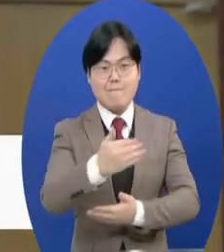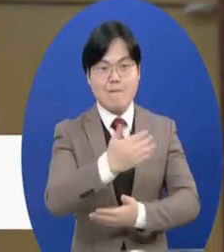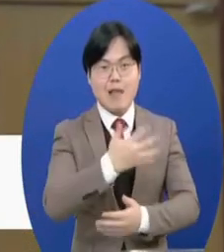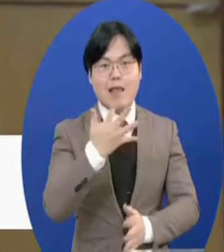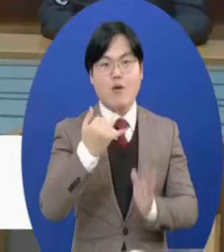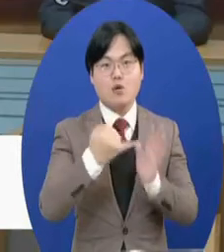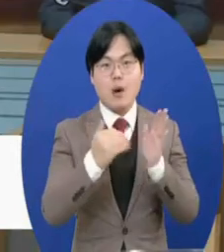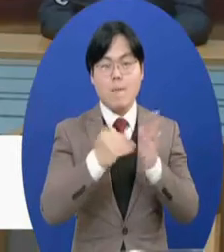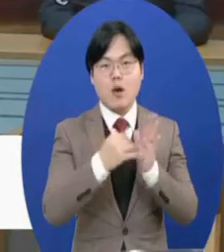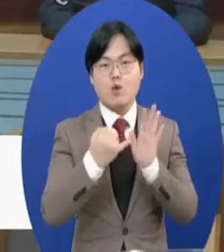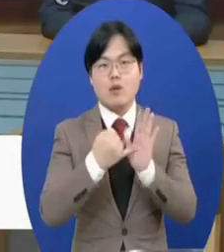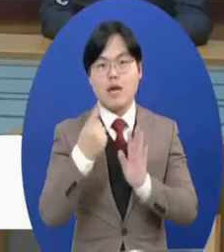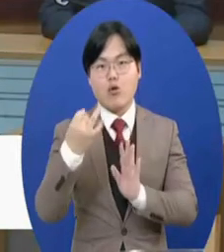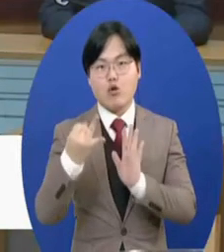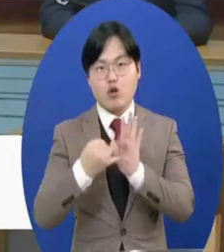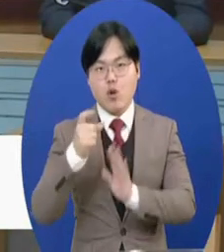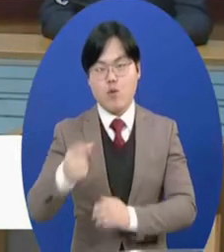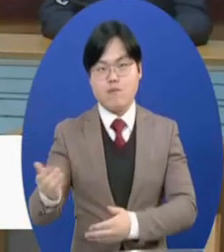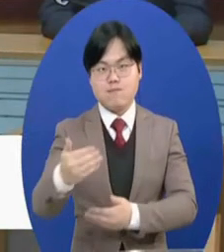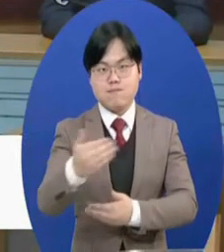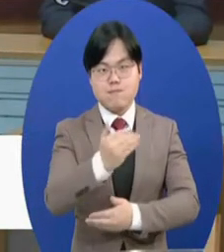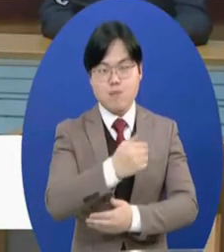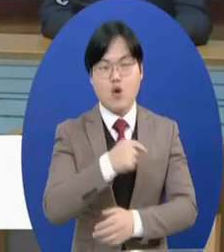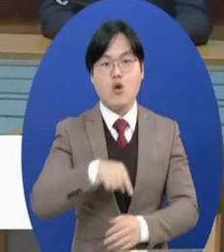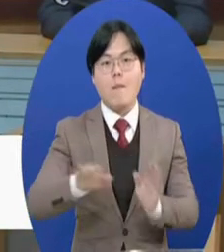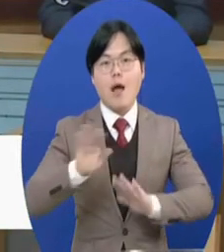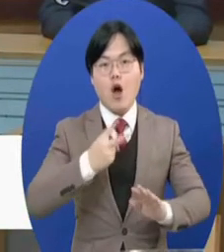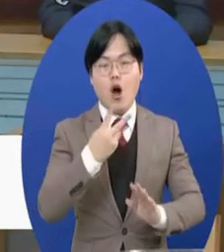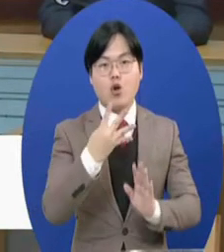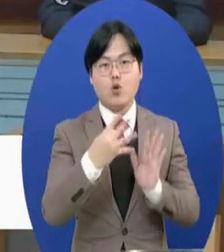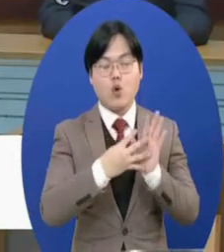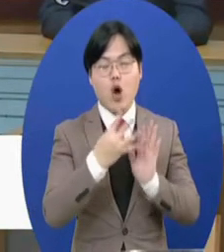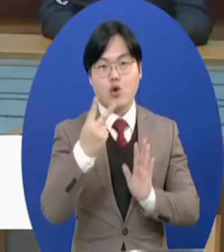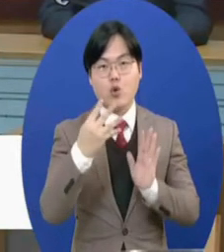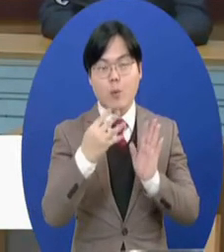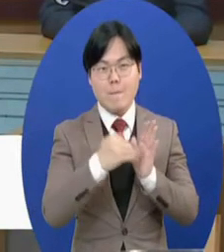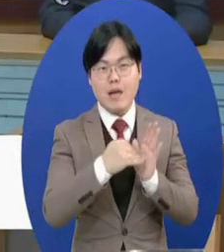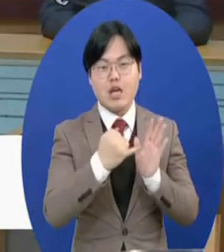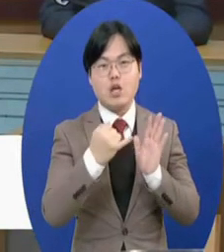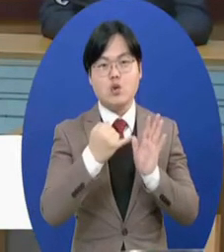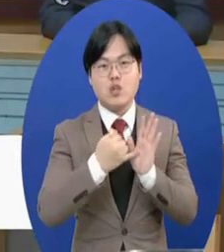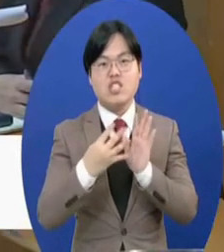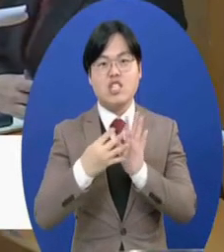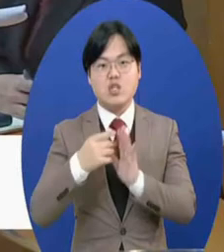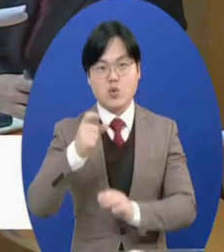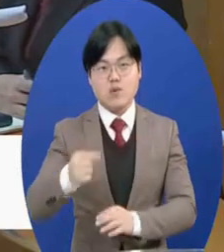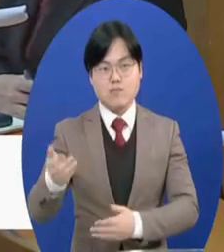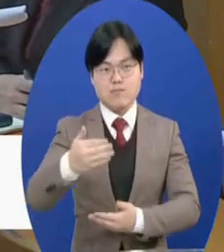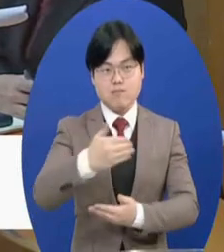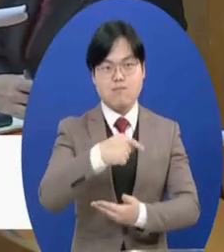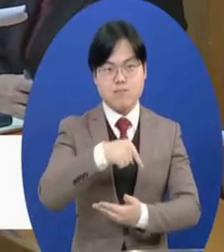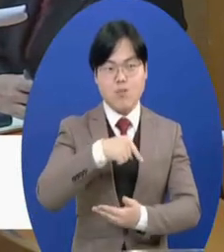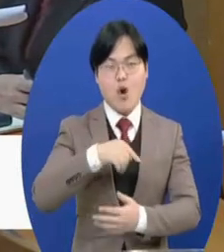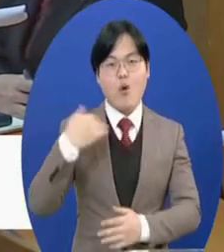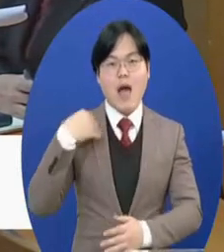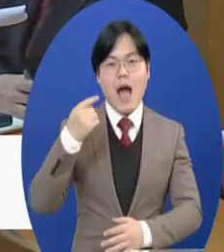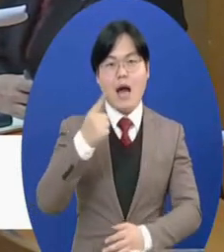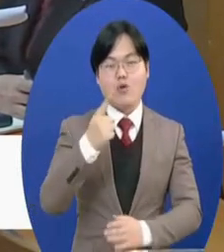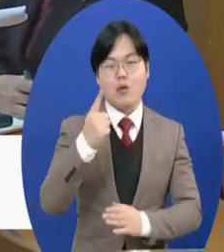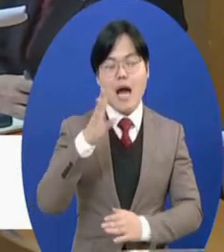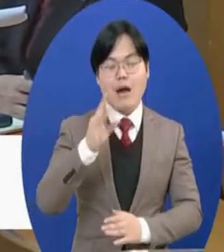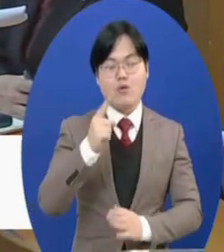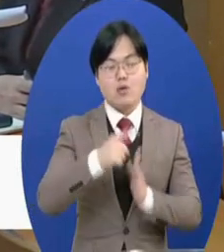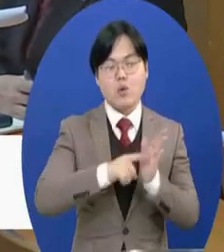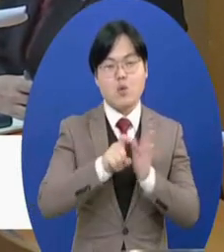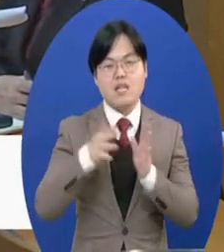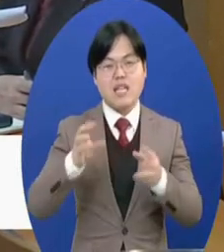56,617 хүн хандаж өнөөдрийн байдлаар 24,299 санал өгөөд байна. Өнгөрсөн 10 хоногийн хугацаанд хийсэн 21 аймаг нийслэлийн